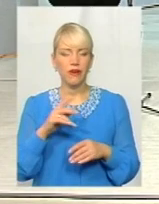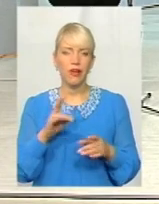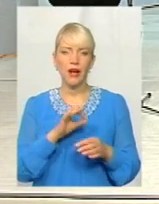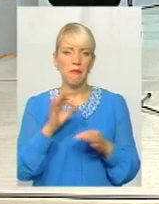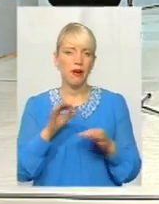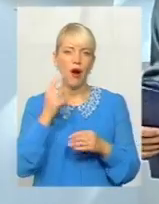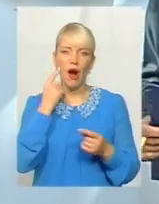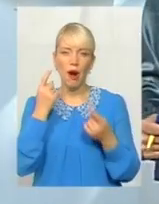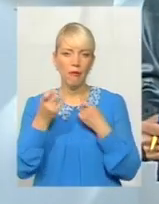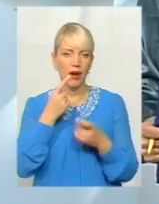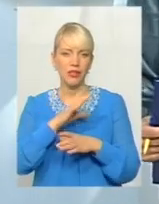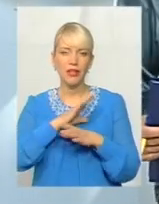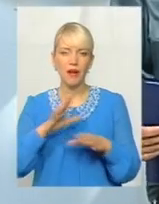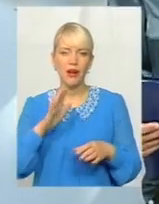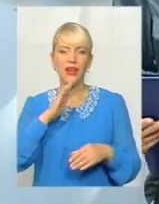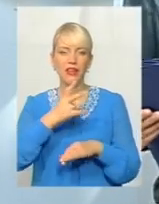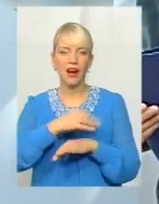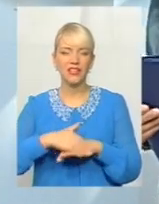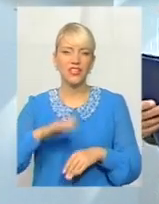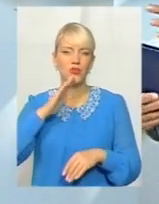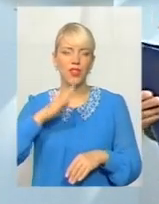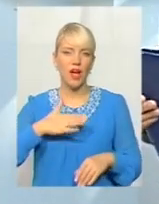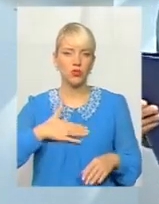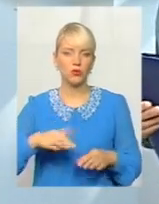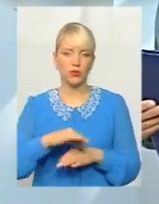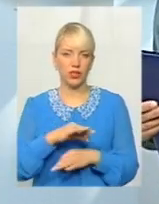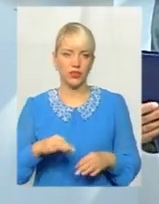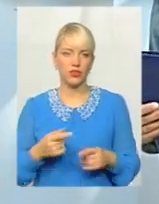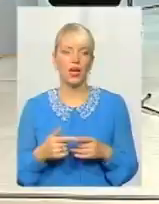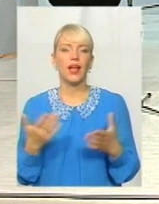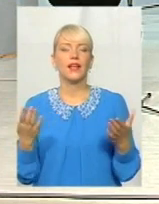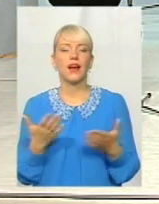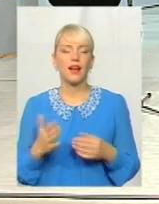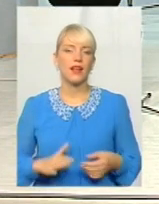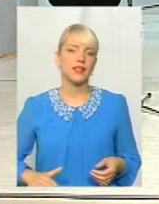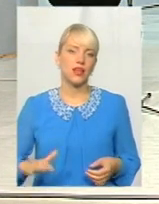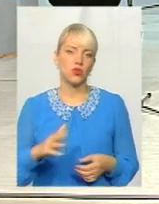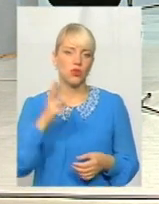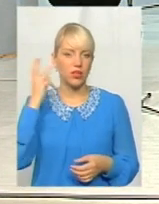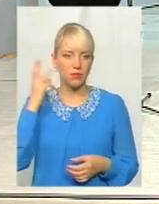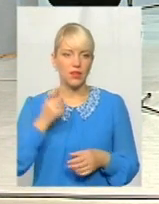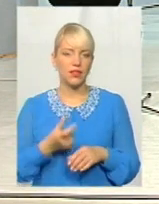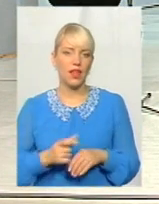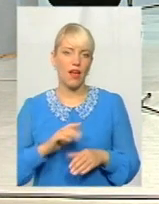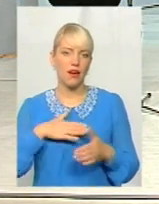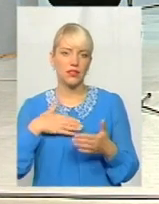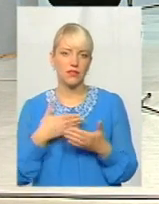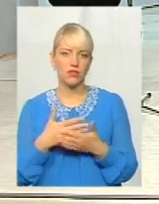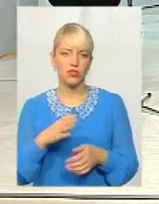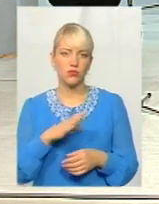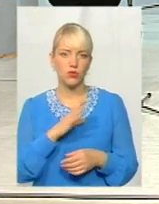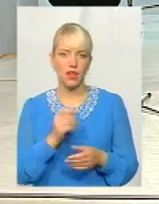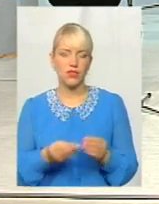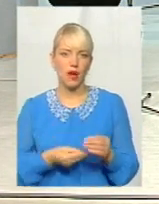А найбільша зацікавленість в якому районі, де, яка територія Хмельниччини найактивніша була в